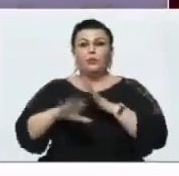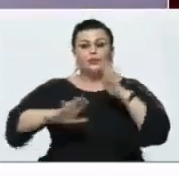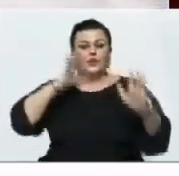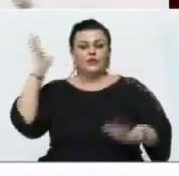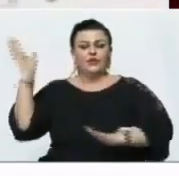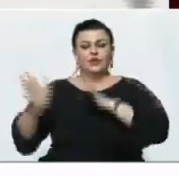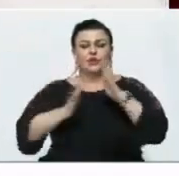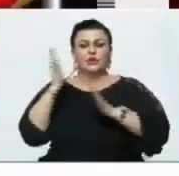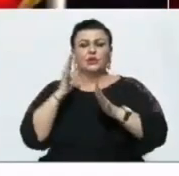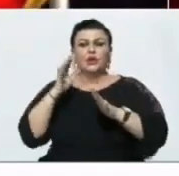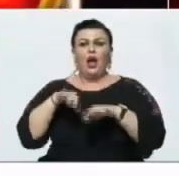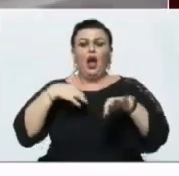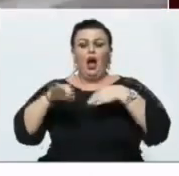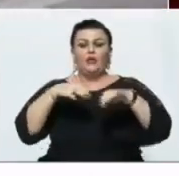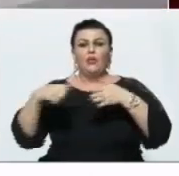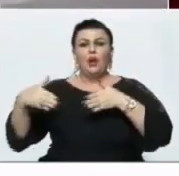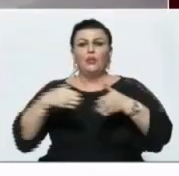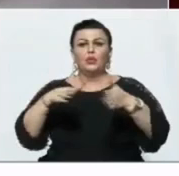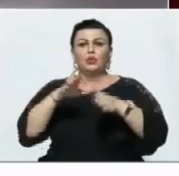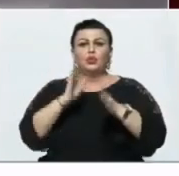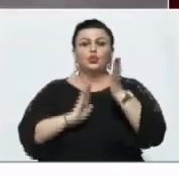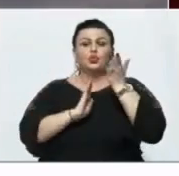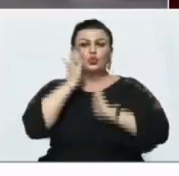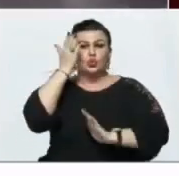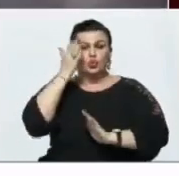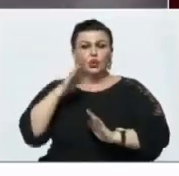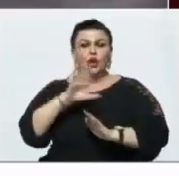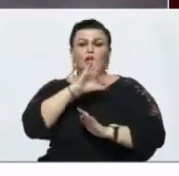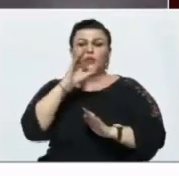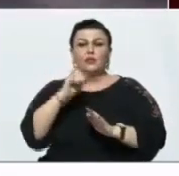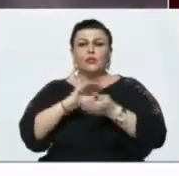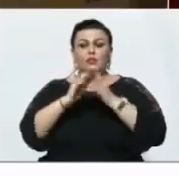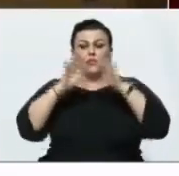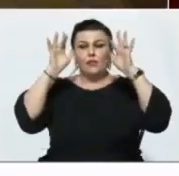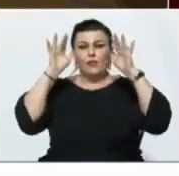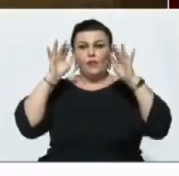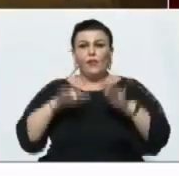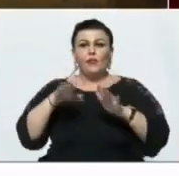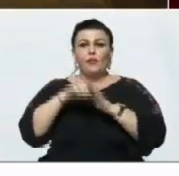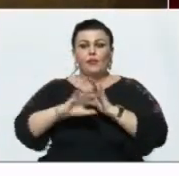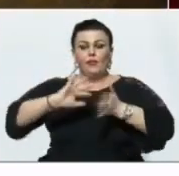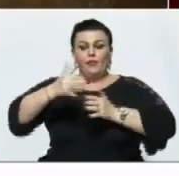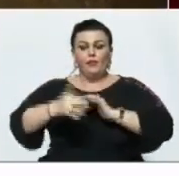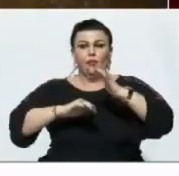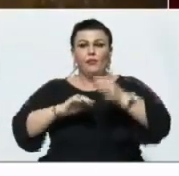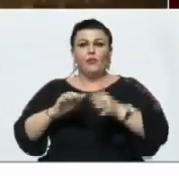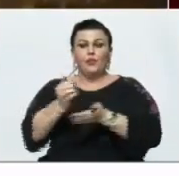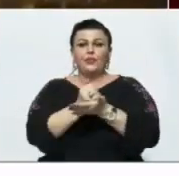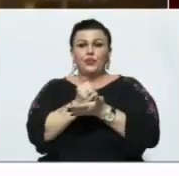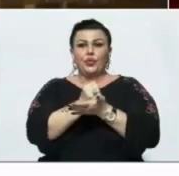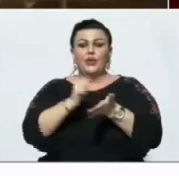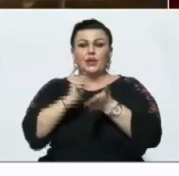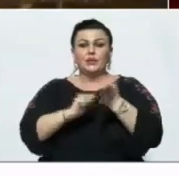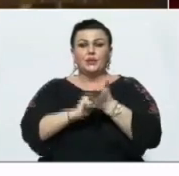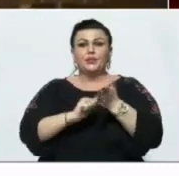fırtına avtomobil yollarında sürüşkənlik və qarların təpələr formasında toplanmasına